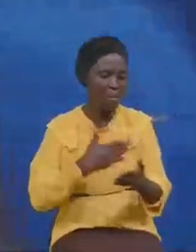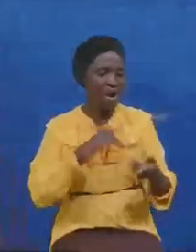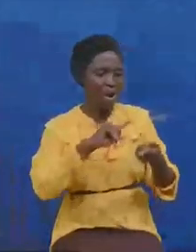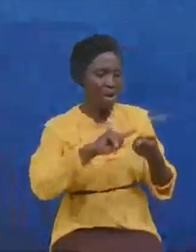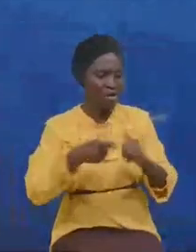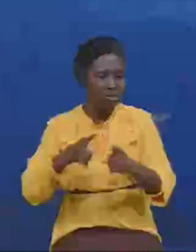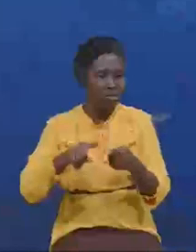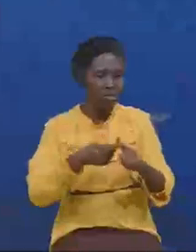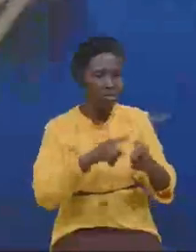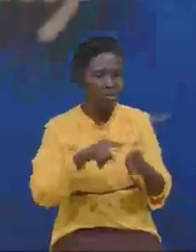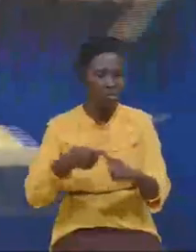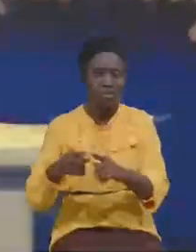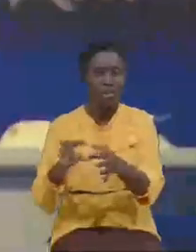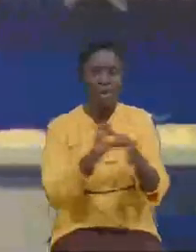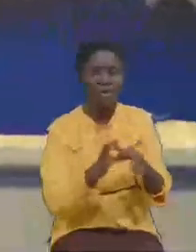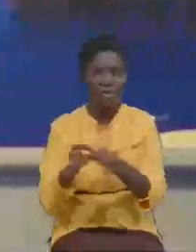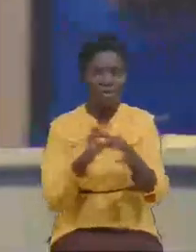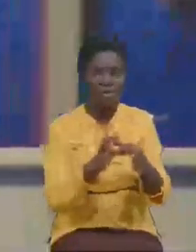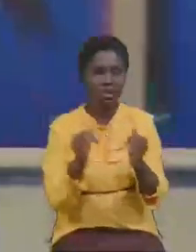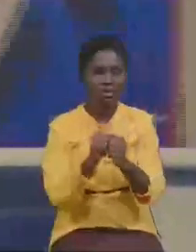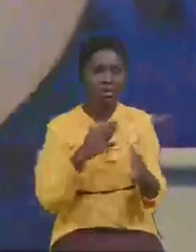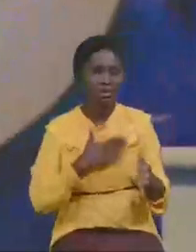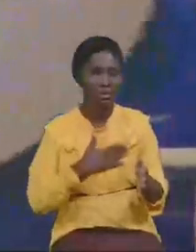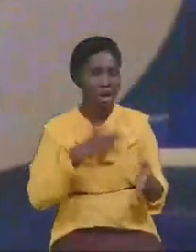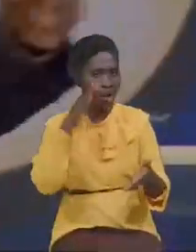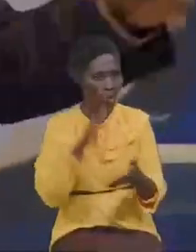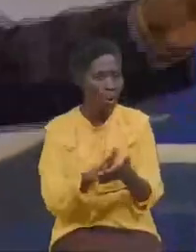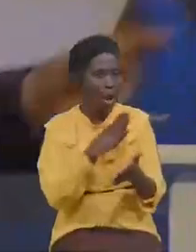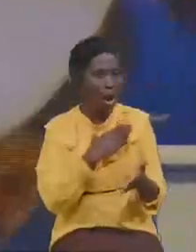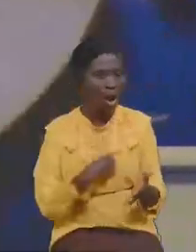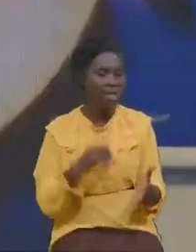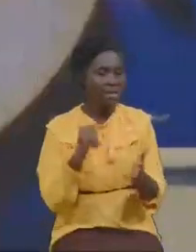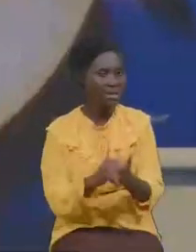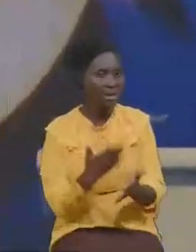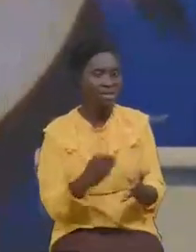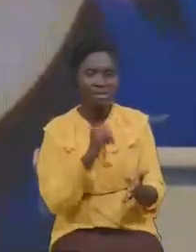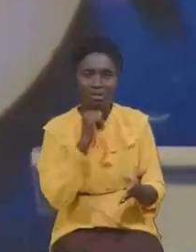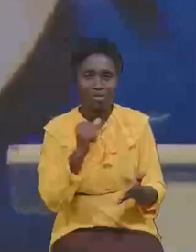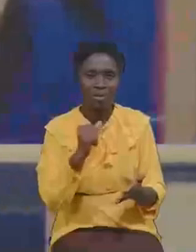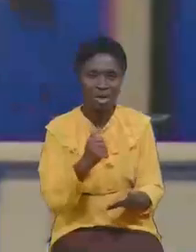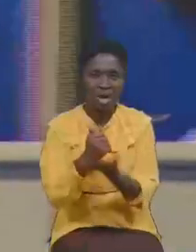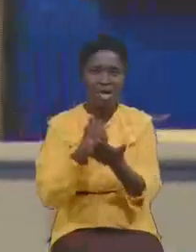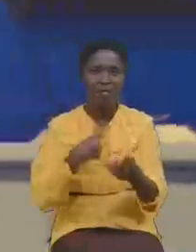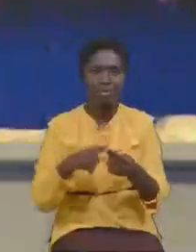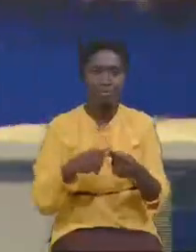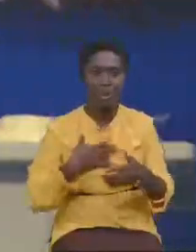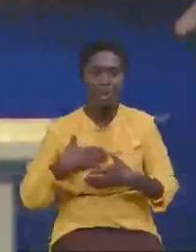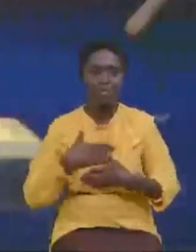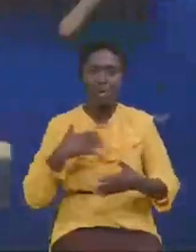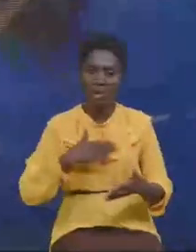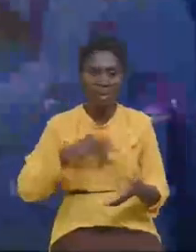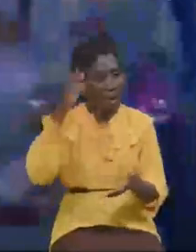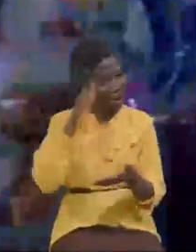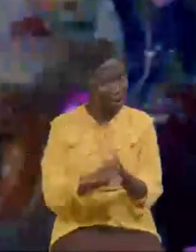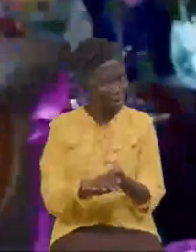fais quelque chose et la chose ne me fait pas jouir de mon mari, je fais quelque chose et